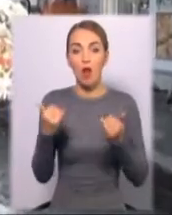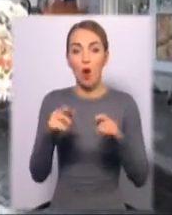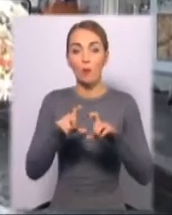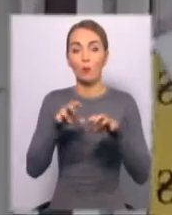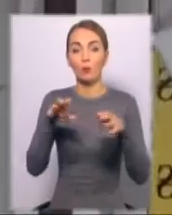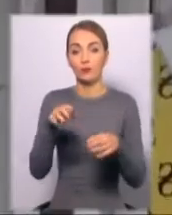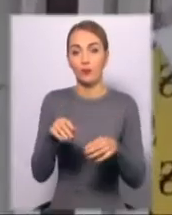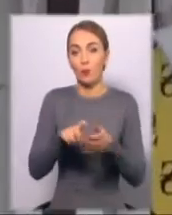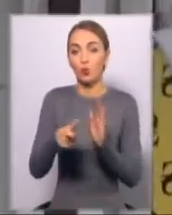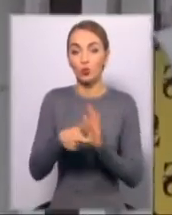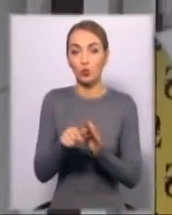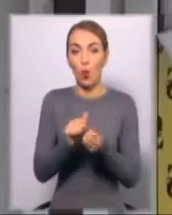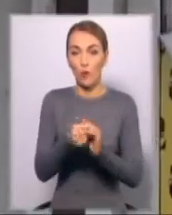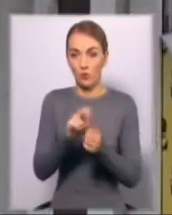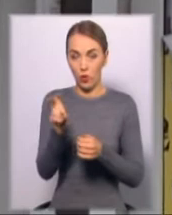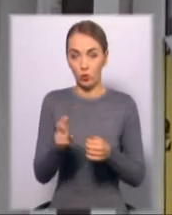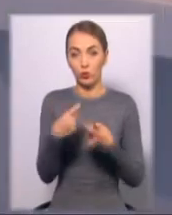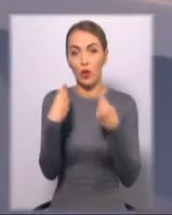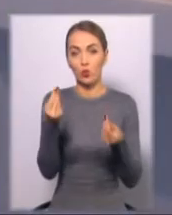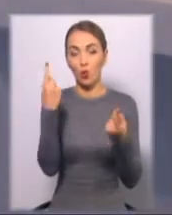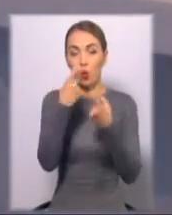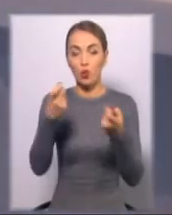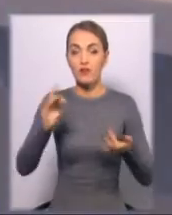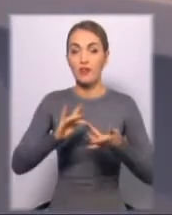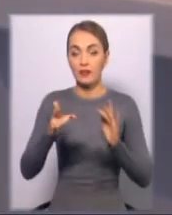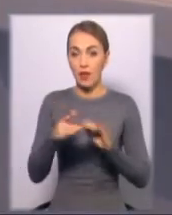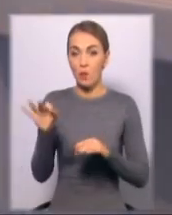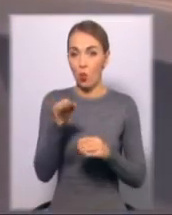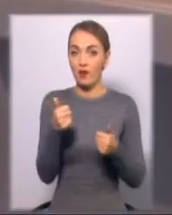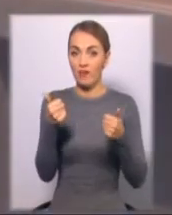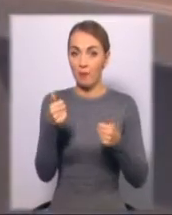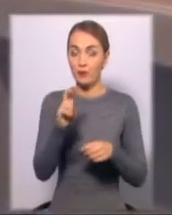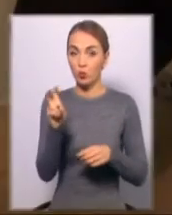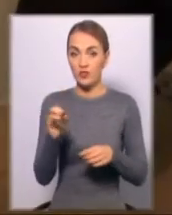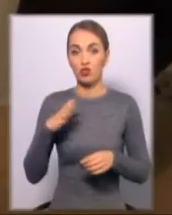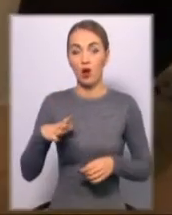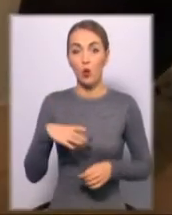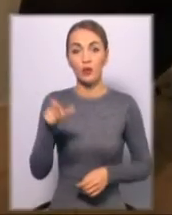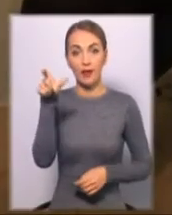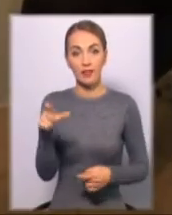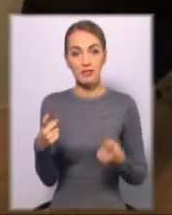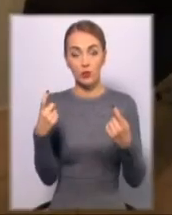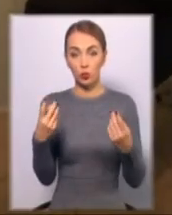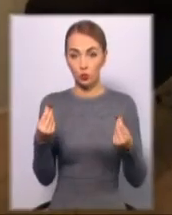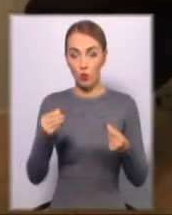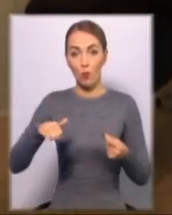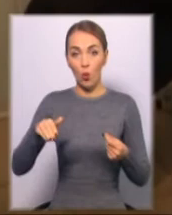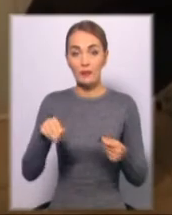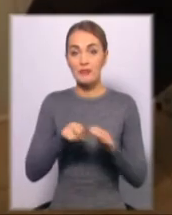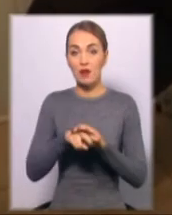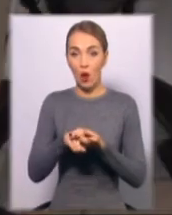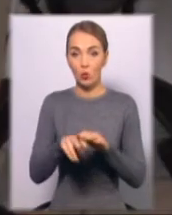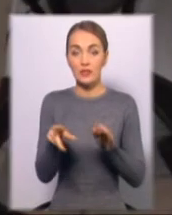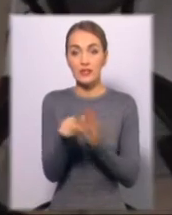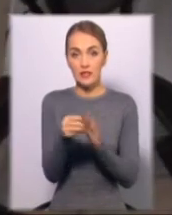обміну валют. Дають оголошення в інтернеті про привабливий курс і чекають клієнта з великою сумою. А потім зникають із